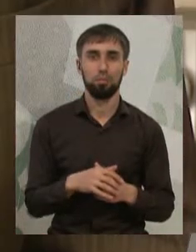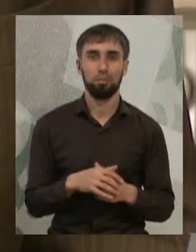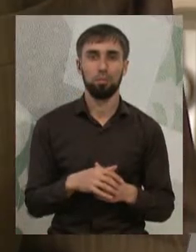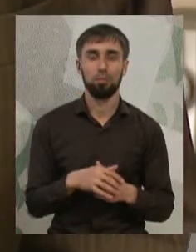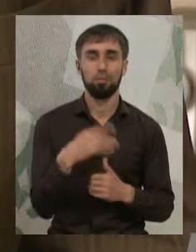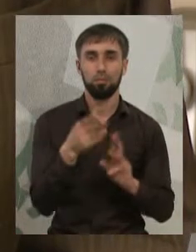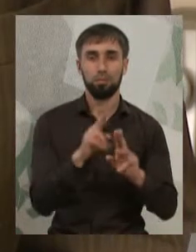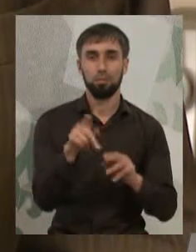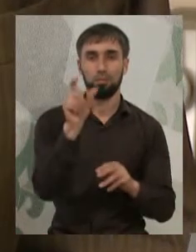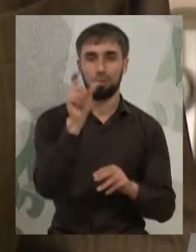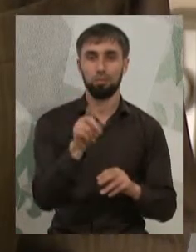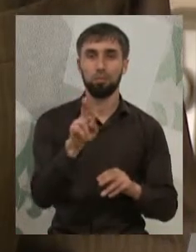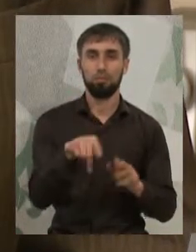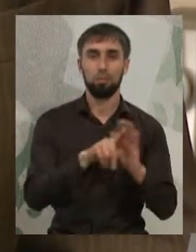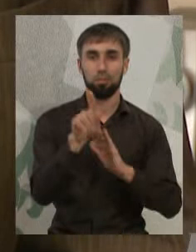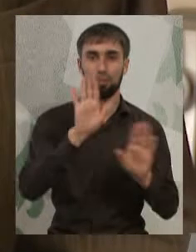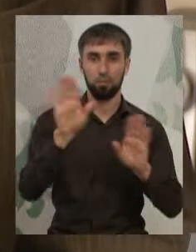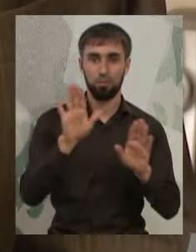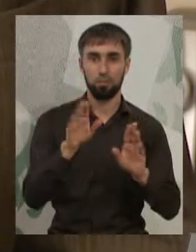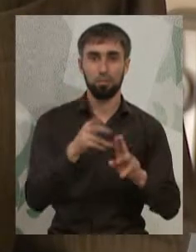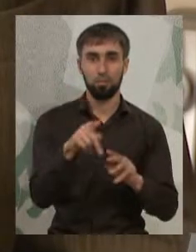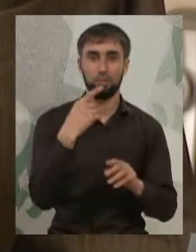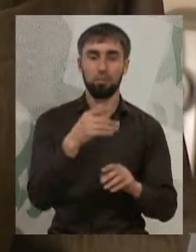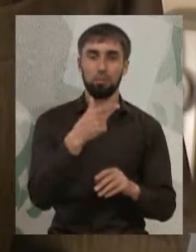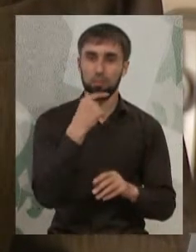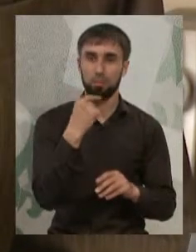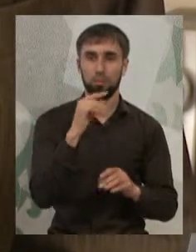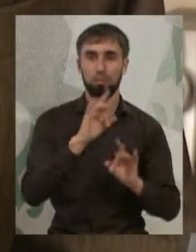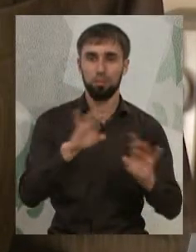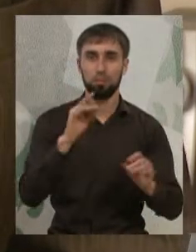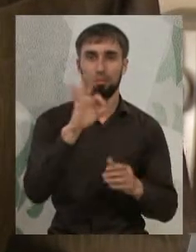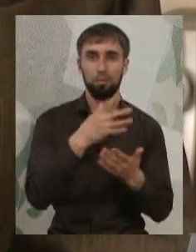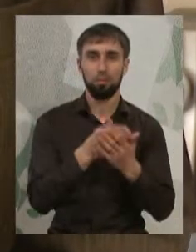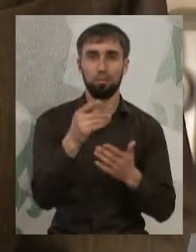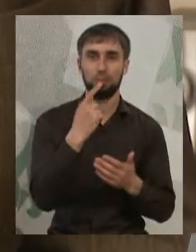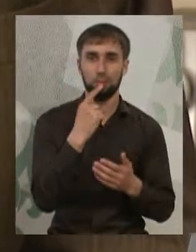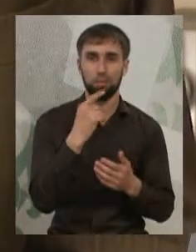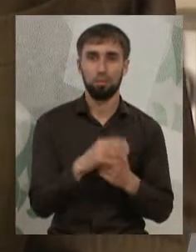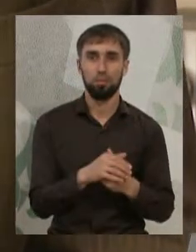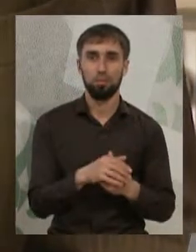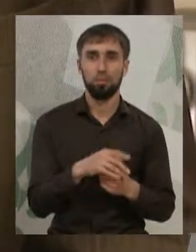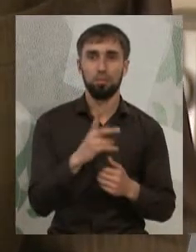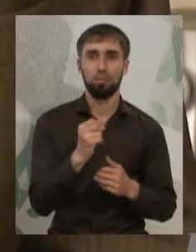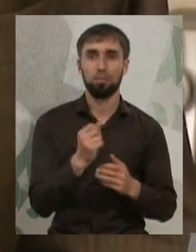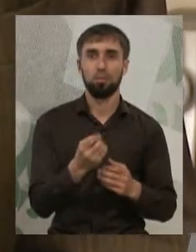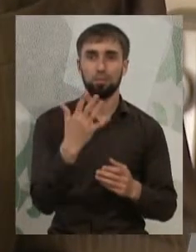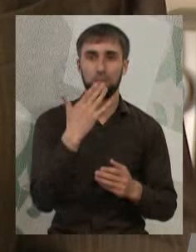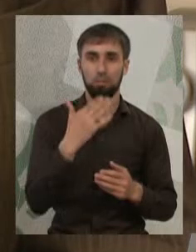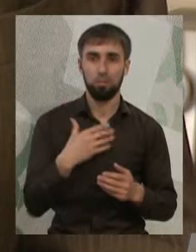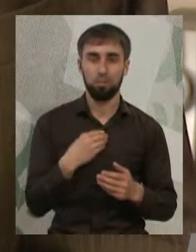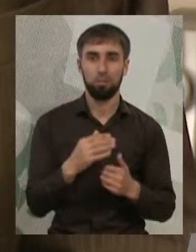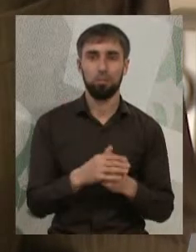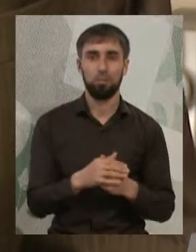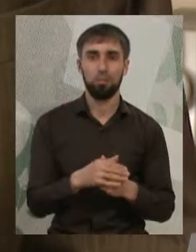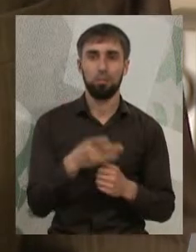человек, который настолько красиво говорит о своем языке, настолько любит он все,